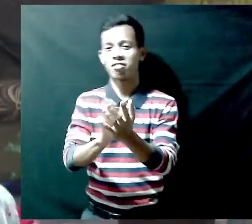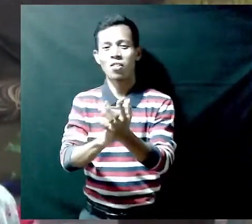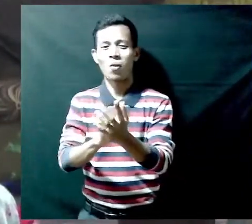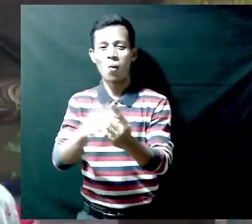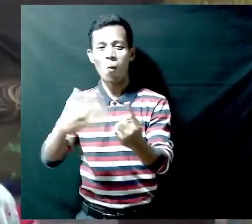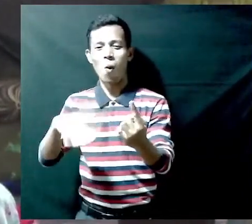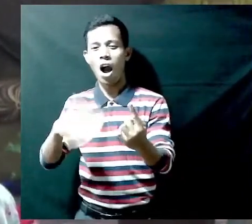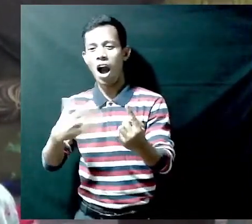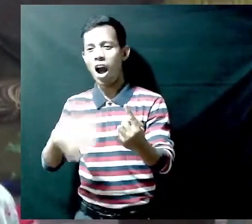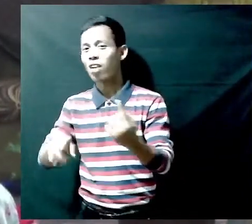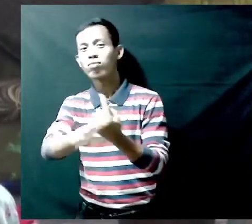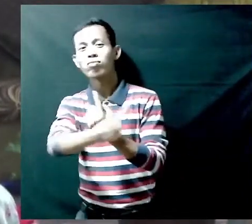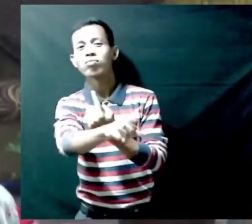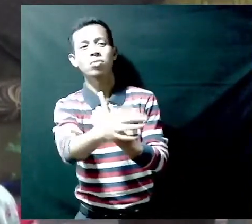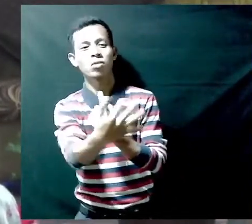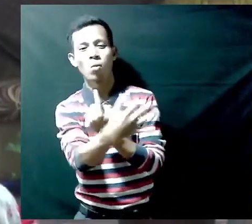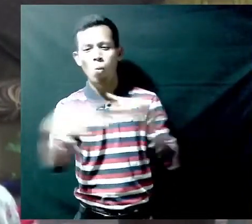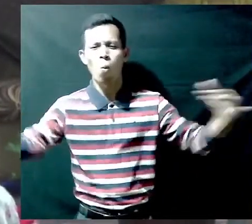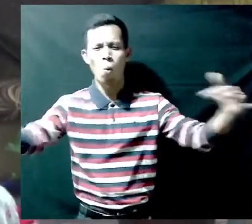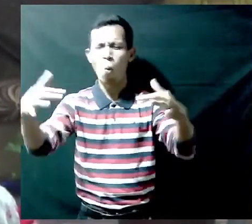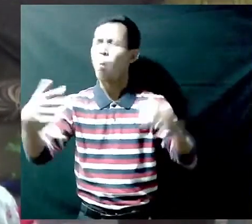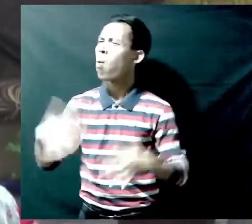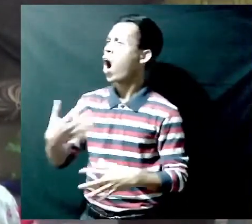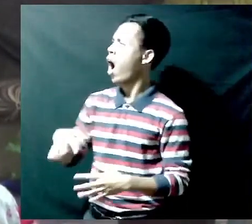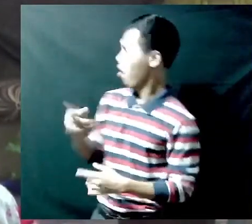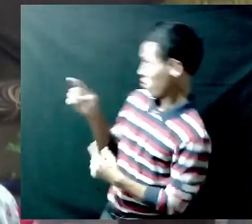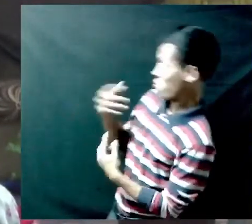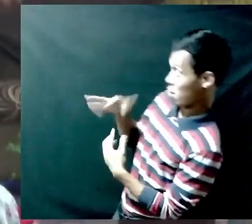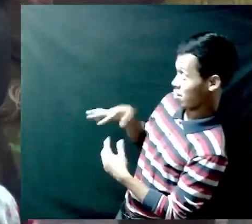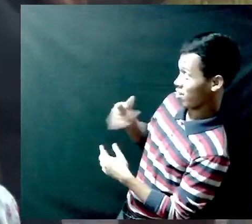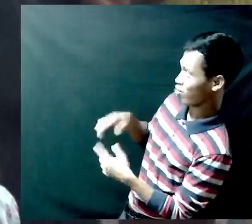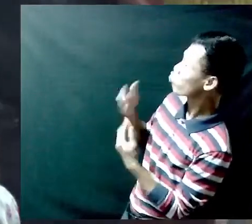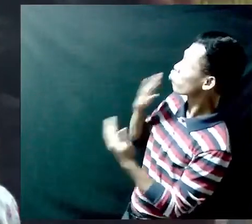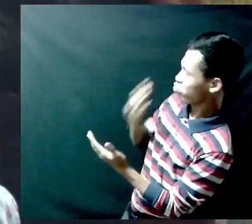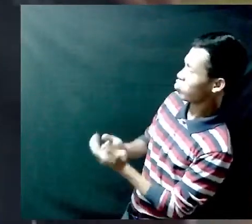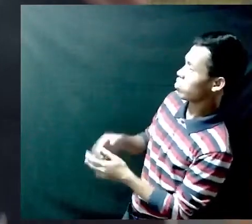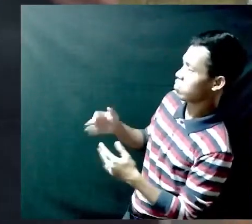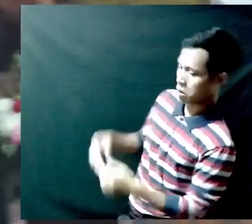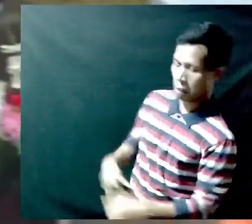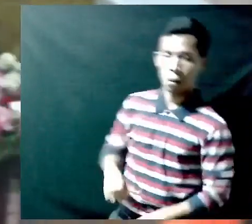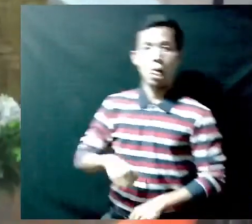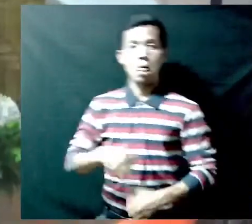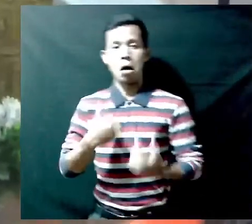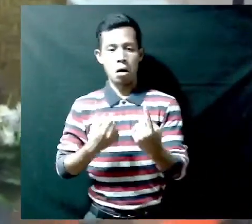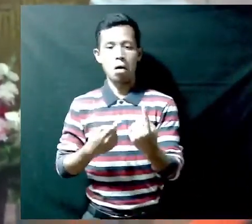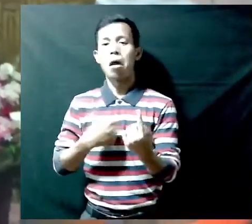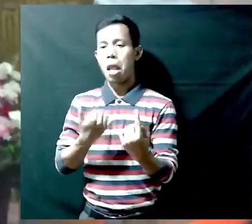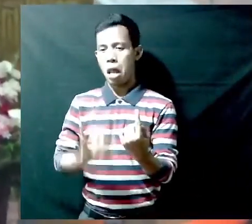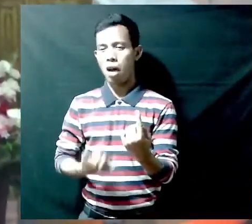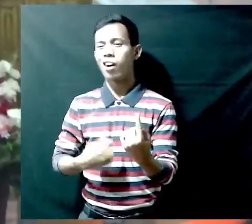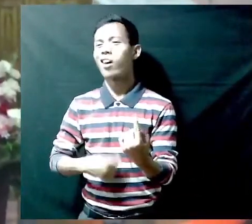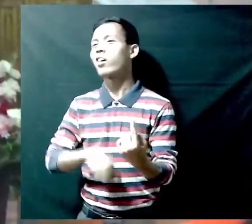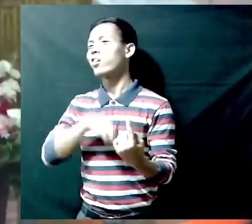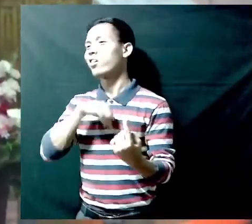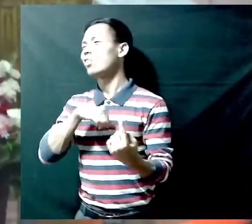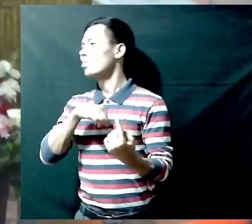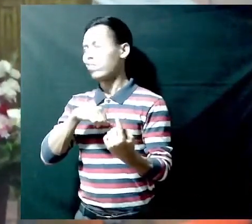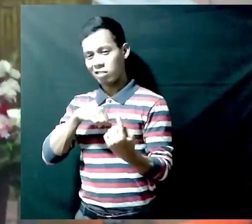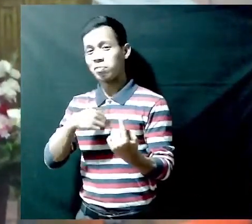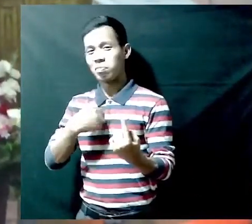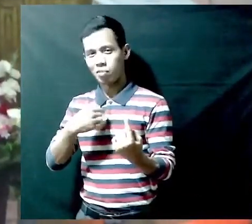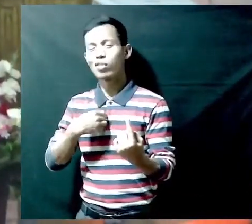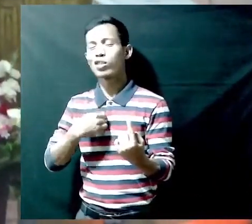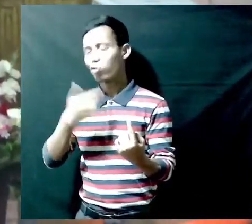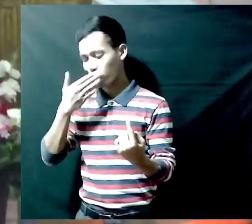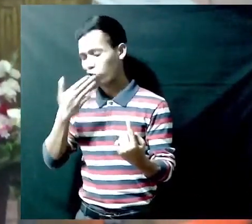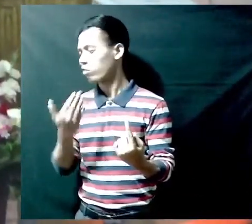lahat sila pumapalakpak sa akin. Ang galing ko talaga. Woo, ang galing ko. Now we get the glory. Kaya ayaw